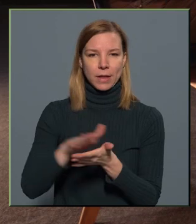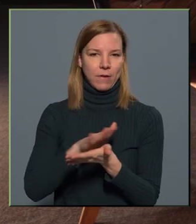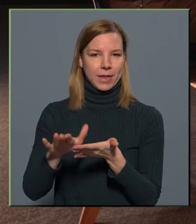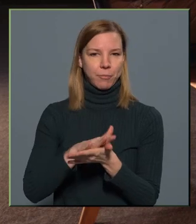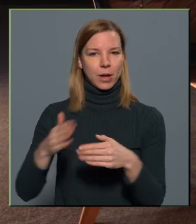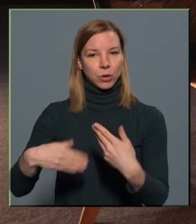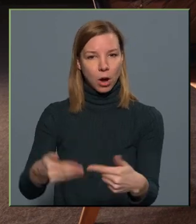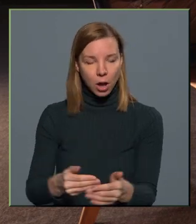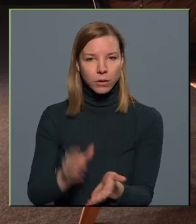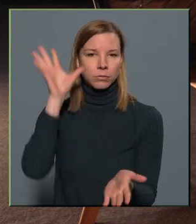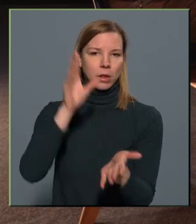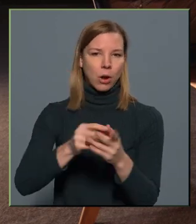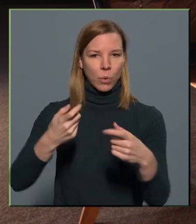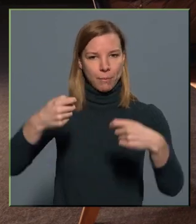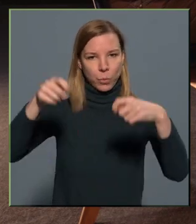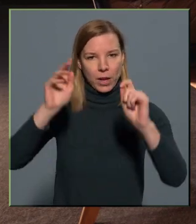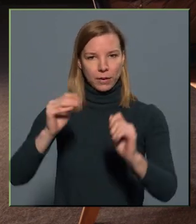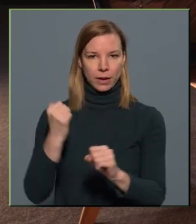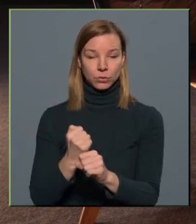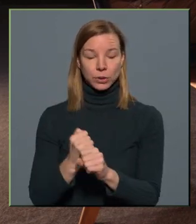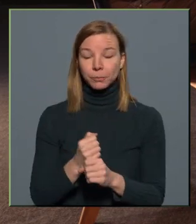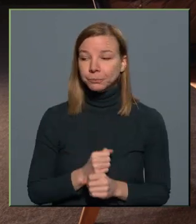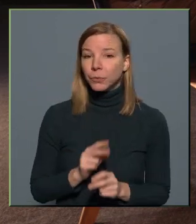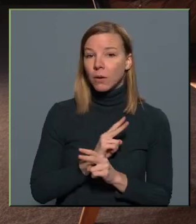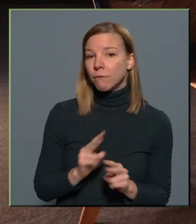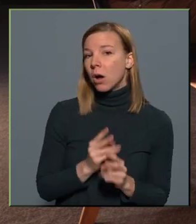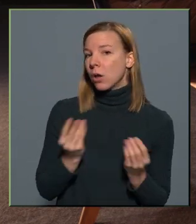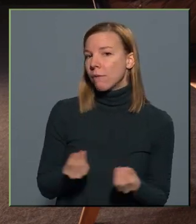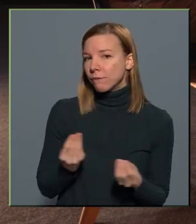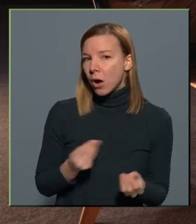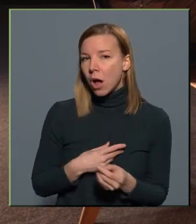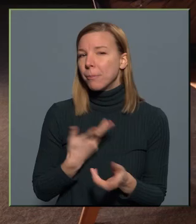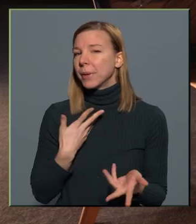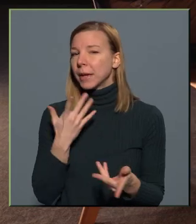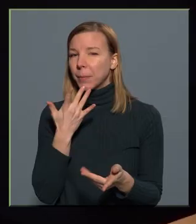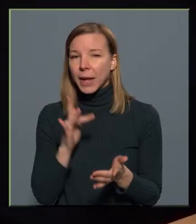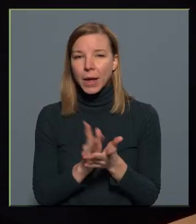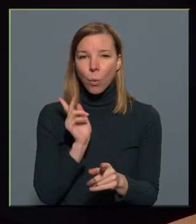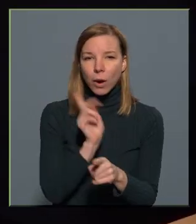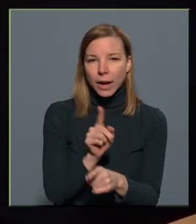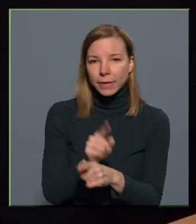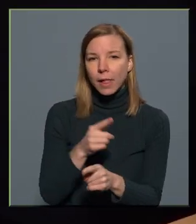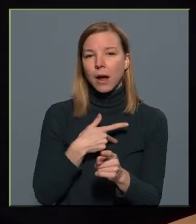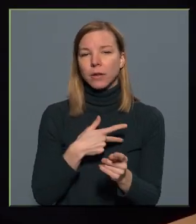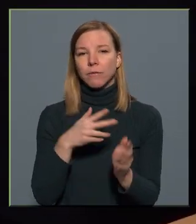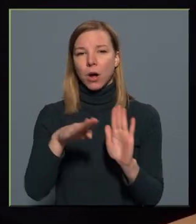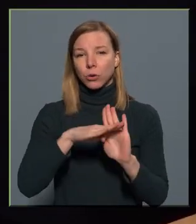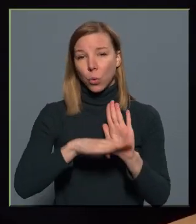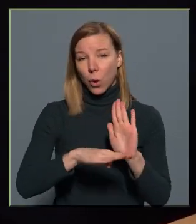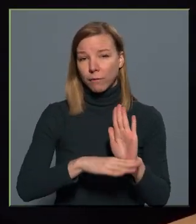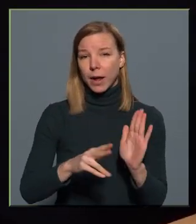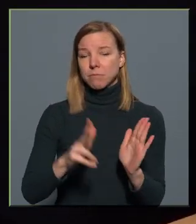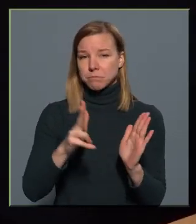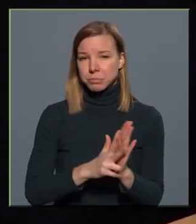Itt vannak valamiféle akár rendeletekbe, törvényekbe rögzített határok,